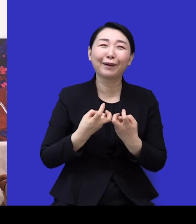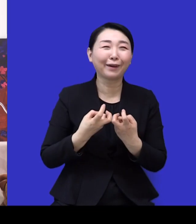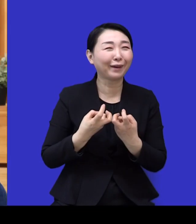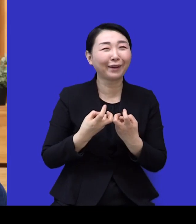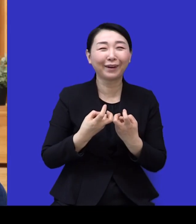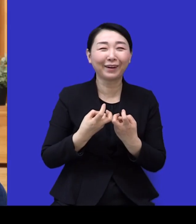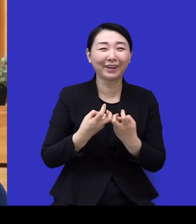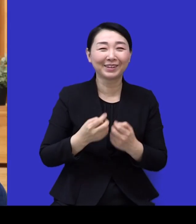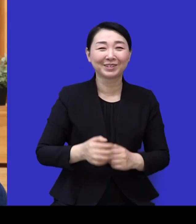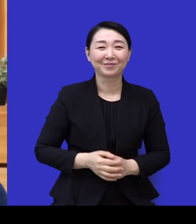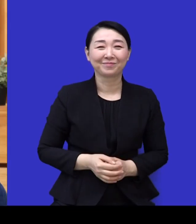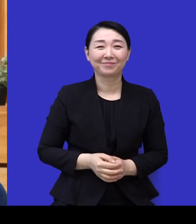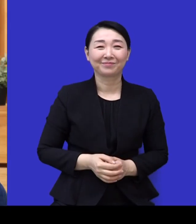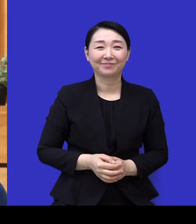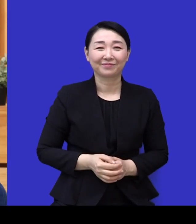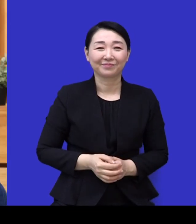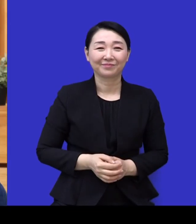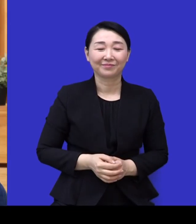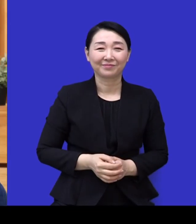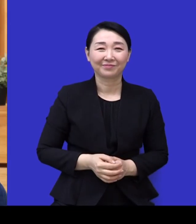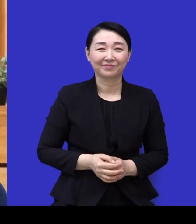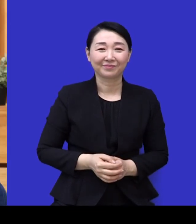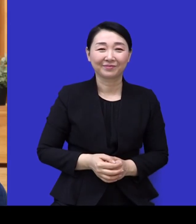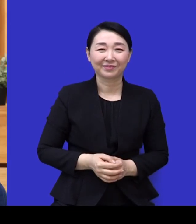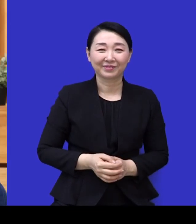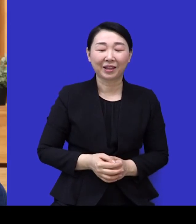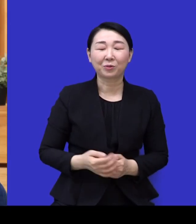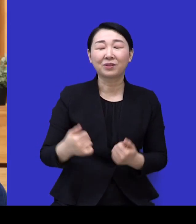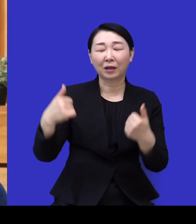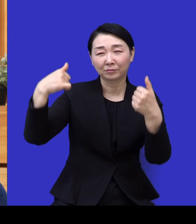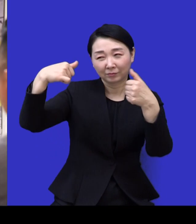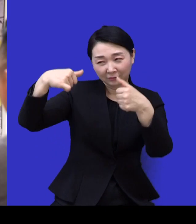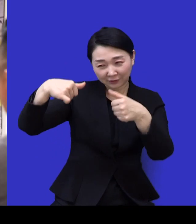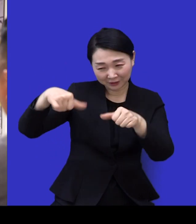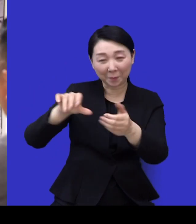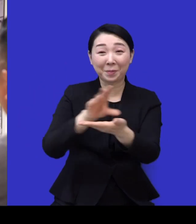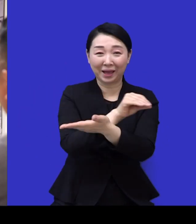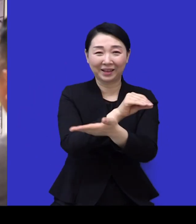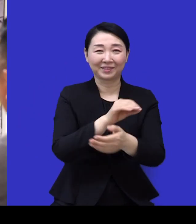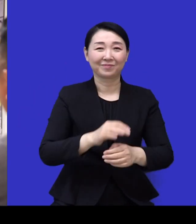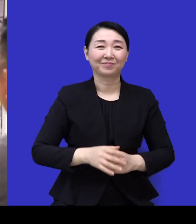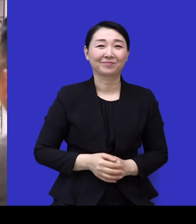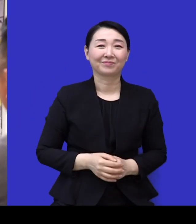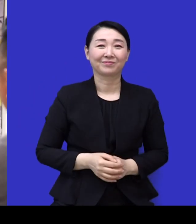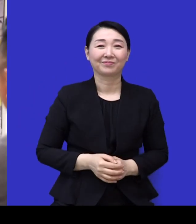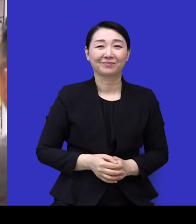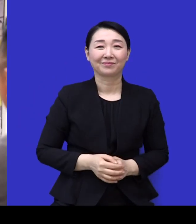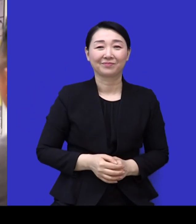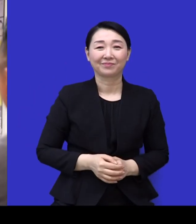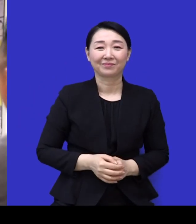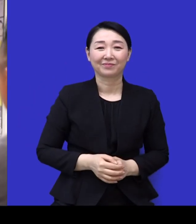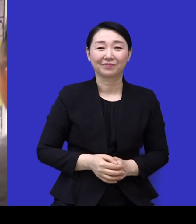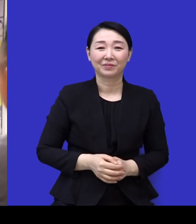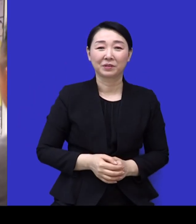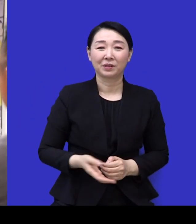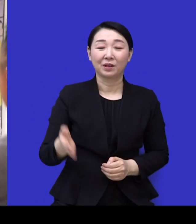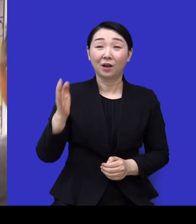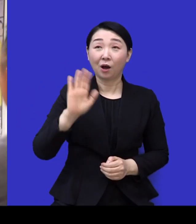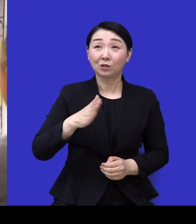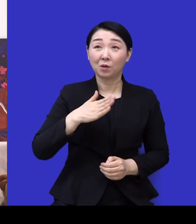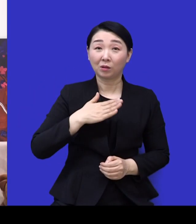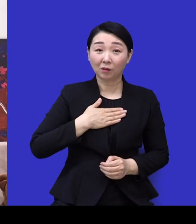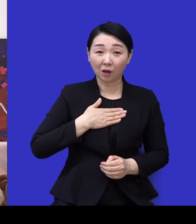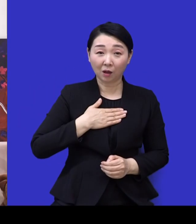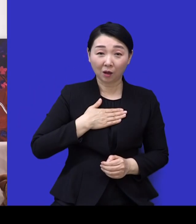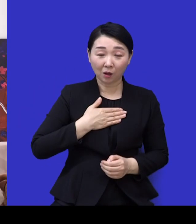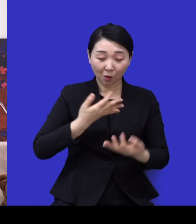보지 않겠다. 네, 그래서 얼굴도 안 보고 저도 이렇게 인사하고 나오는데 근데 네. 내가 너무 잘했다는 생각이